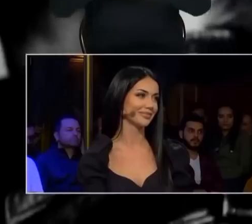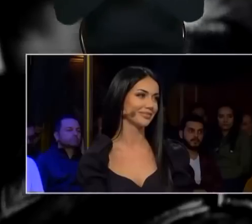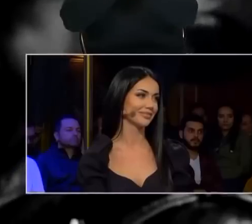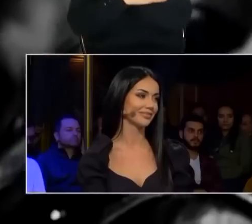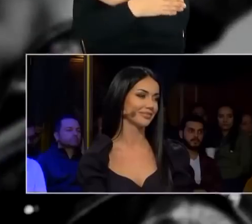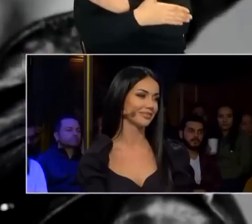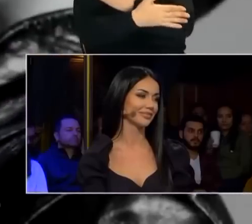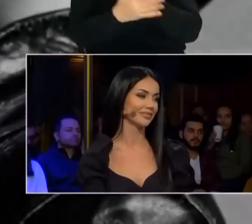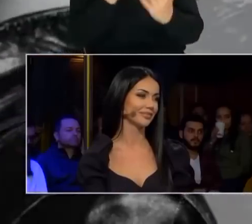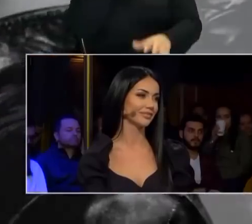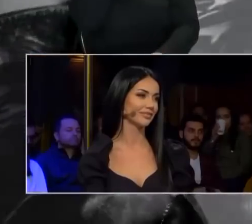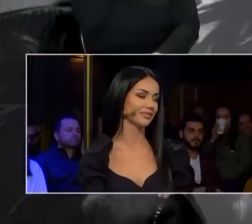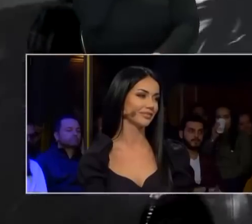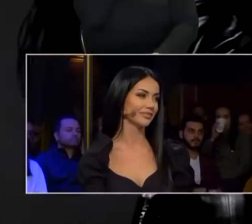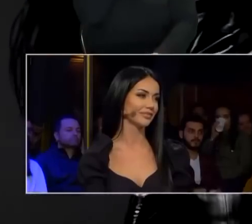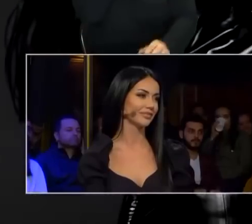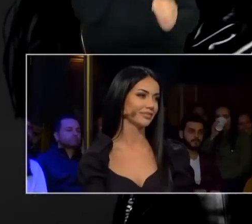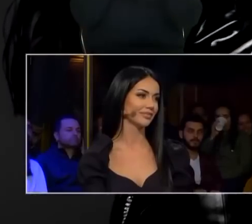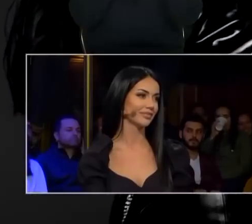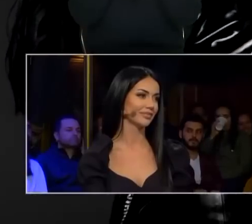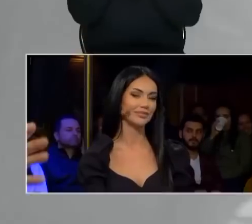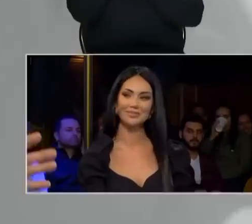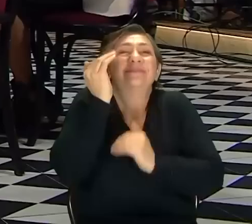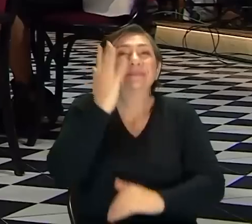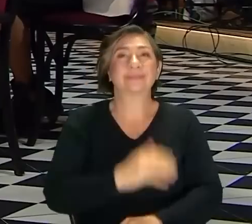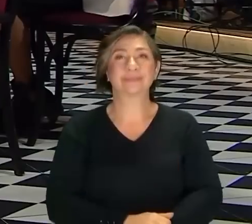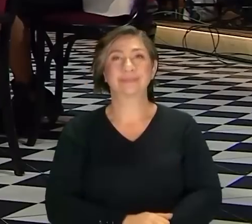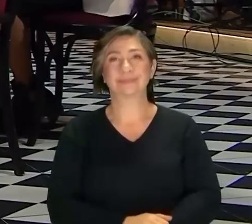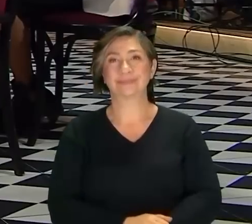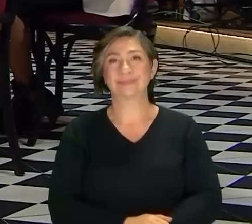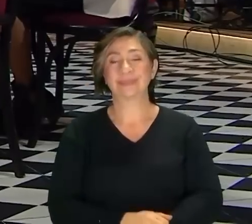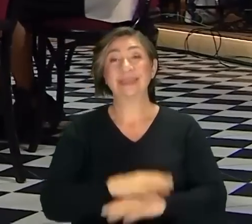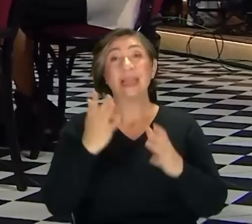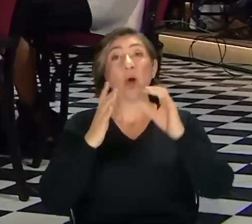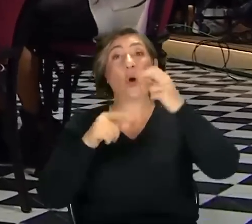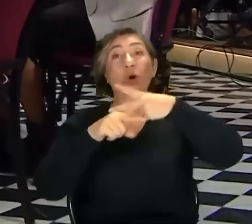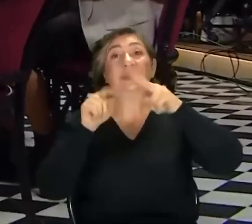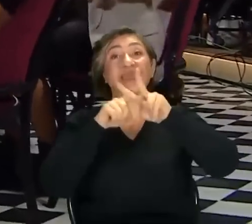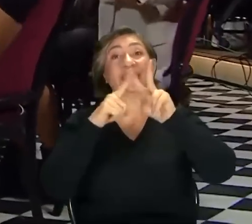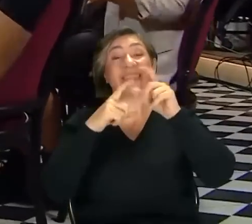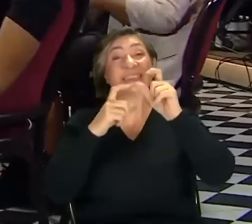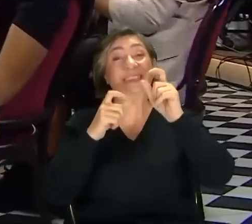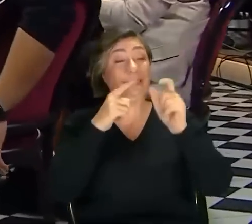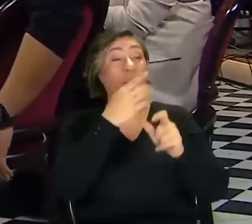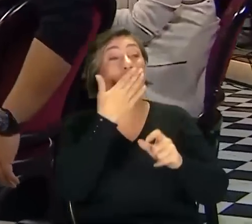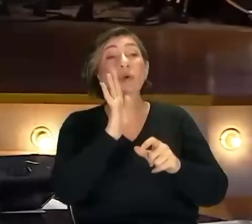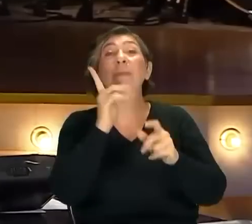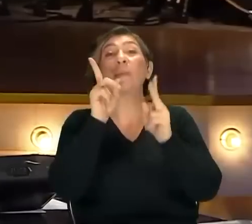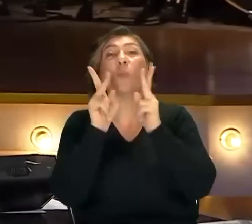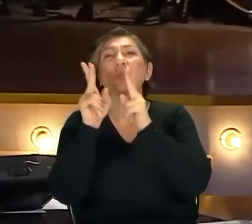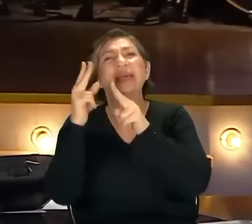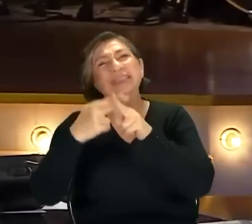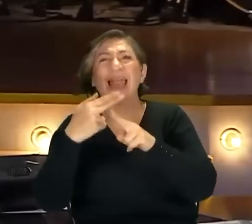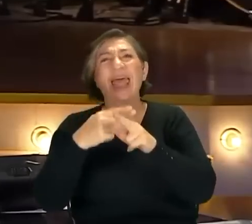akşamında. Hasretin yükselerek... Dur. Niye bir de ozansız bir montaj... Niye